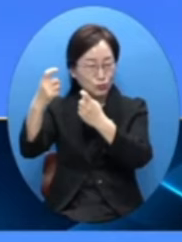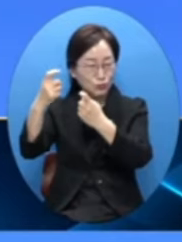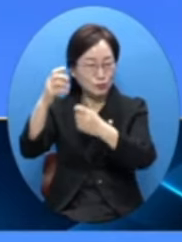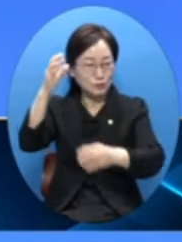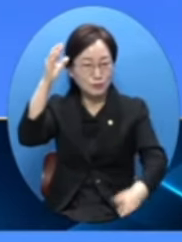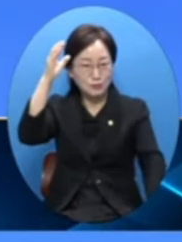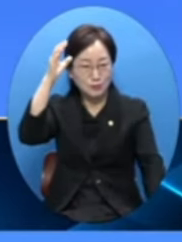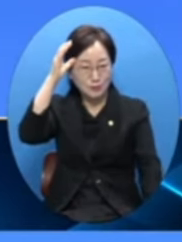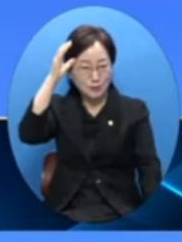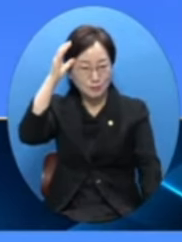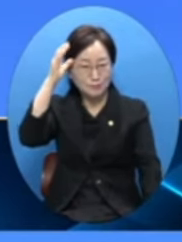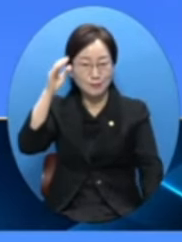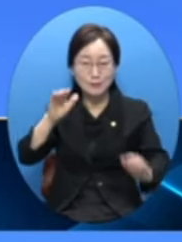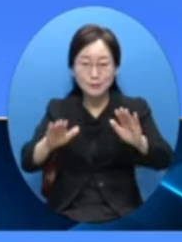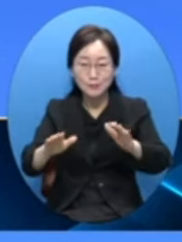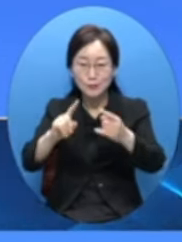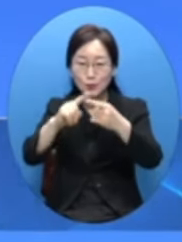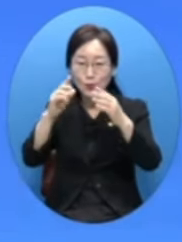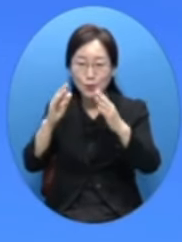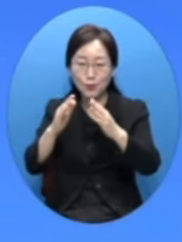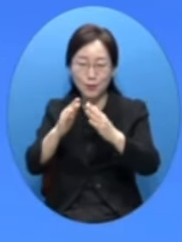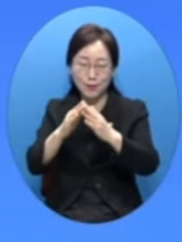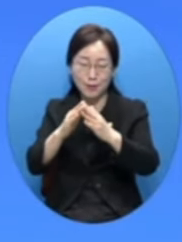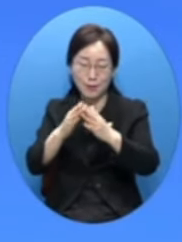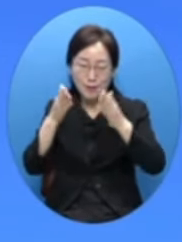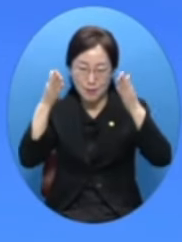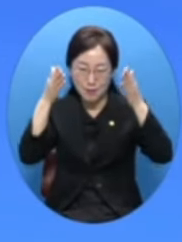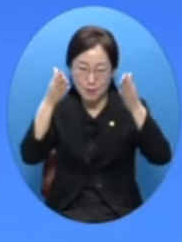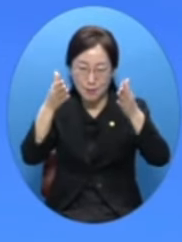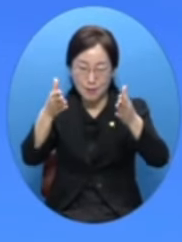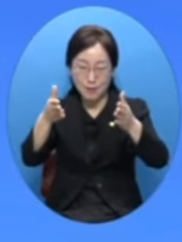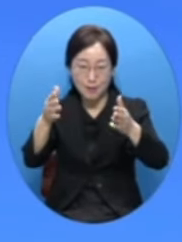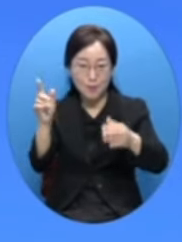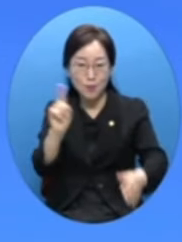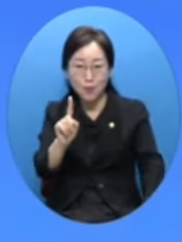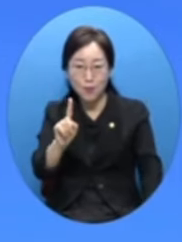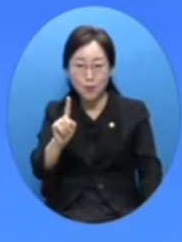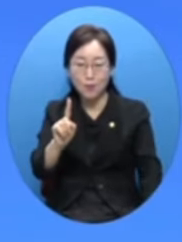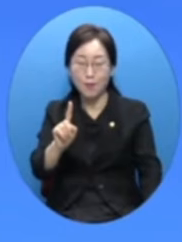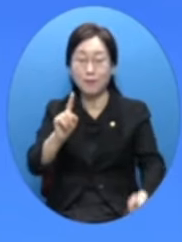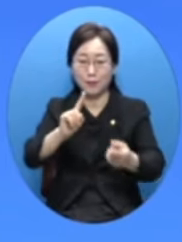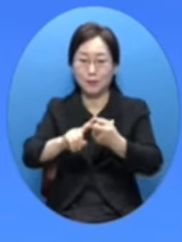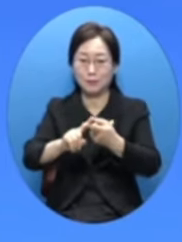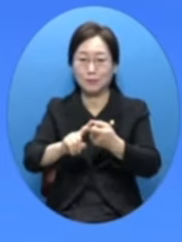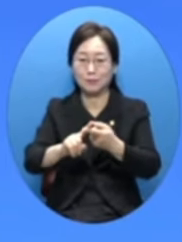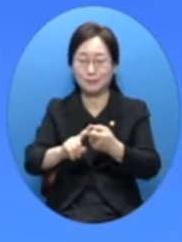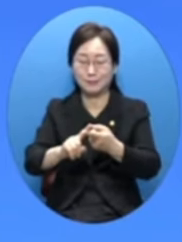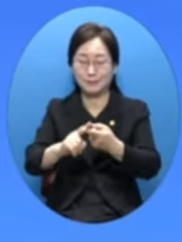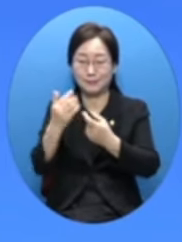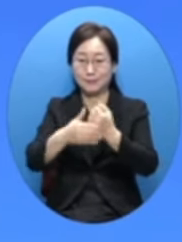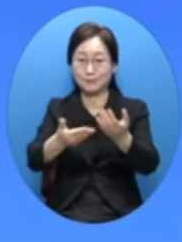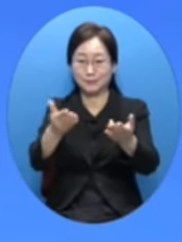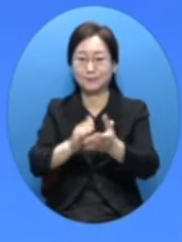교회가 나갈 방향에 대해서 오늘 이 말씀을 가지고 함께 은혜 나누기 원합니다.